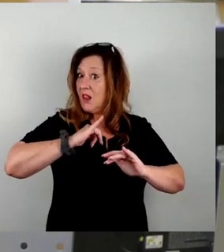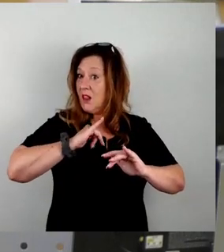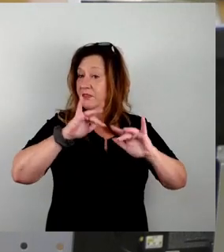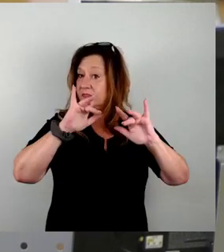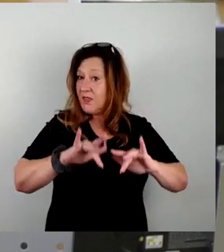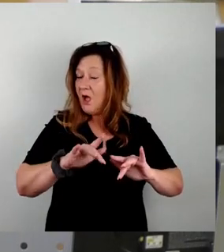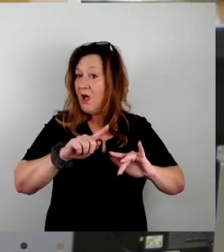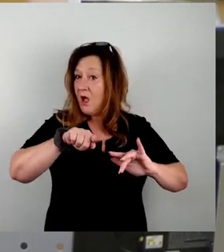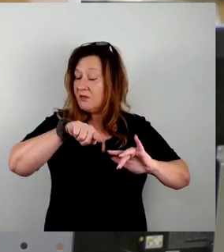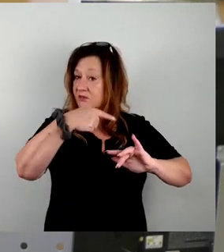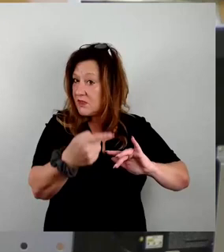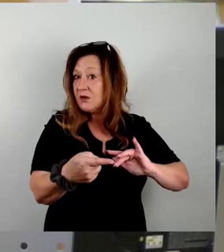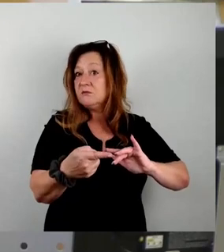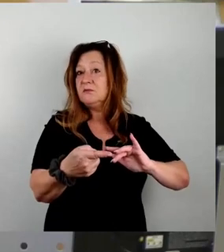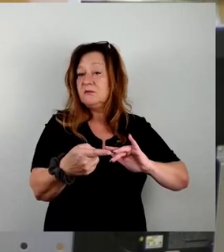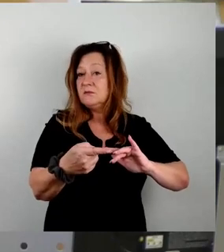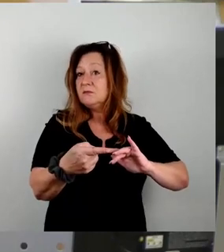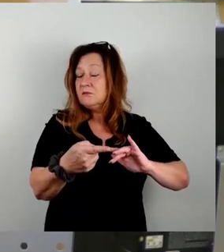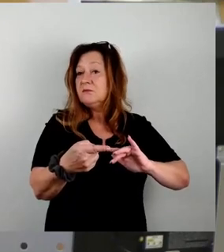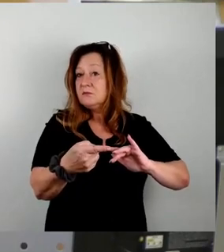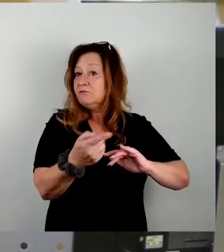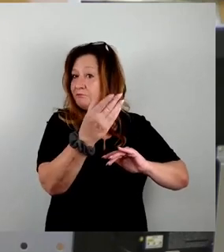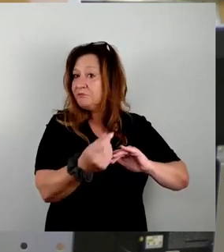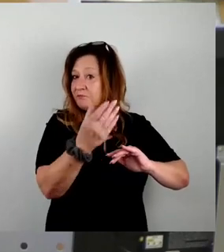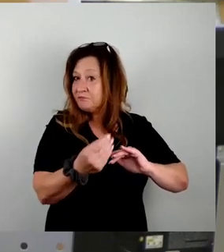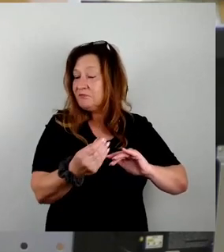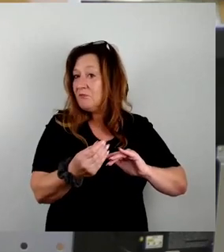eben vermeiden, dass allzu viel